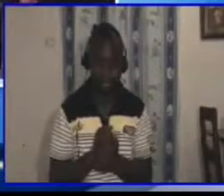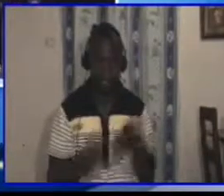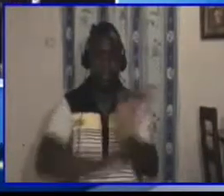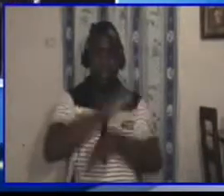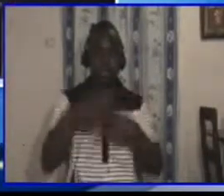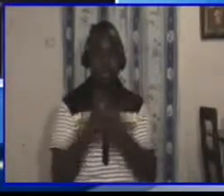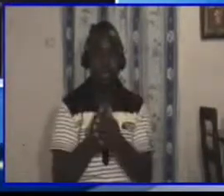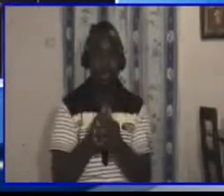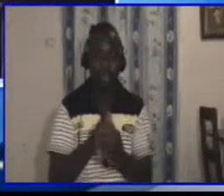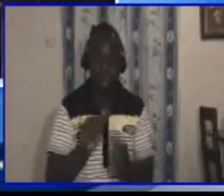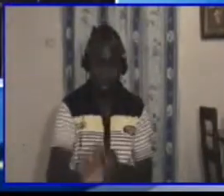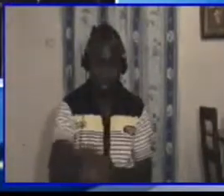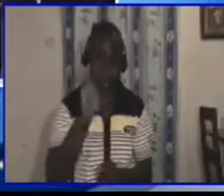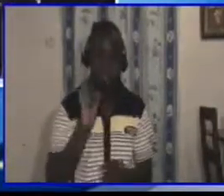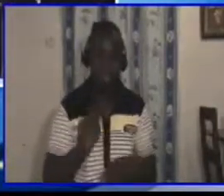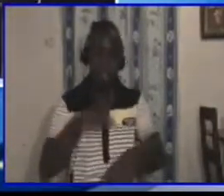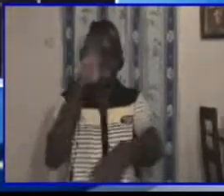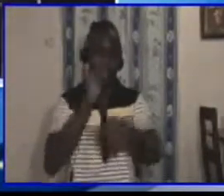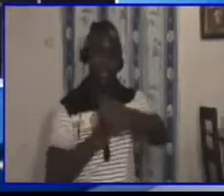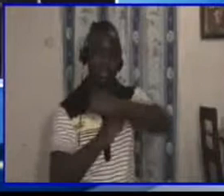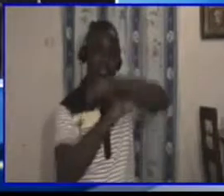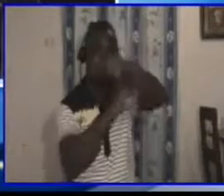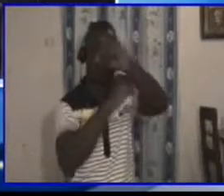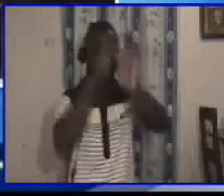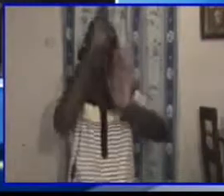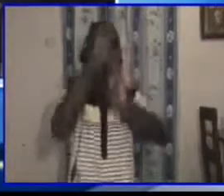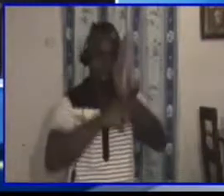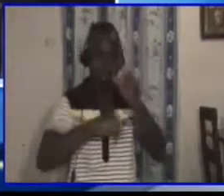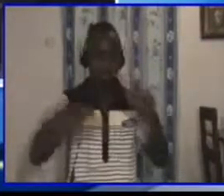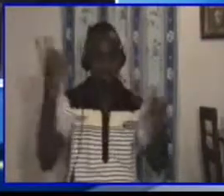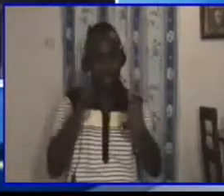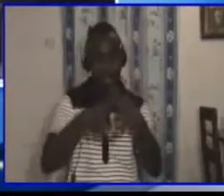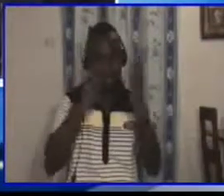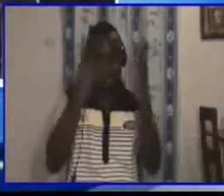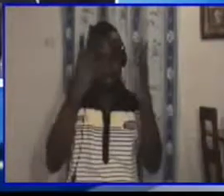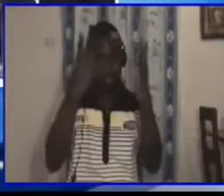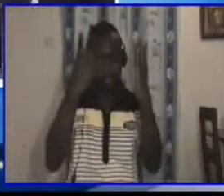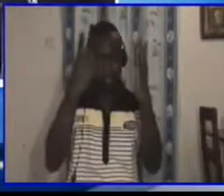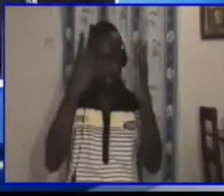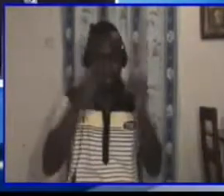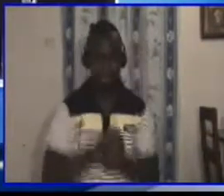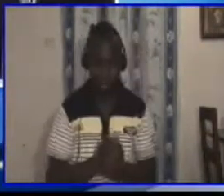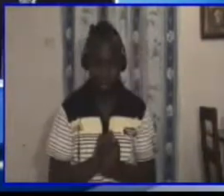quando il popolo è ritornato dalla cattività babilonese